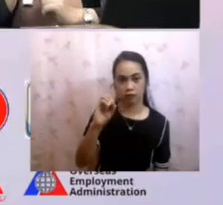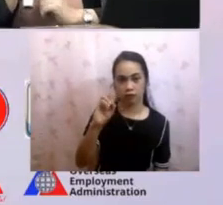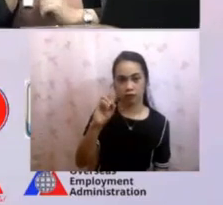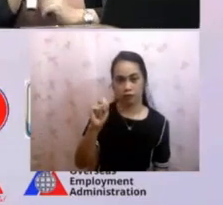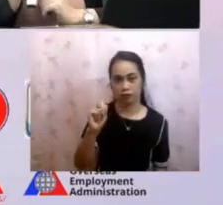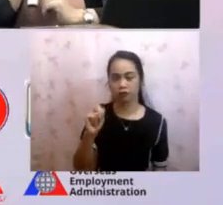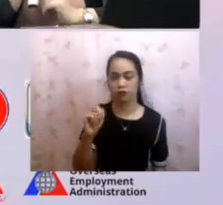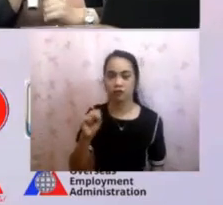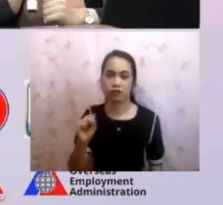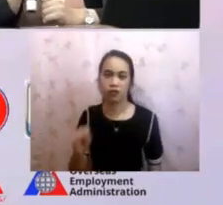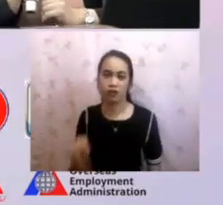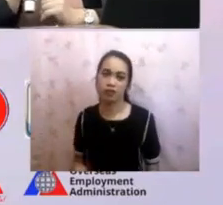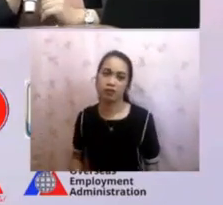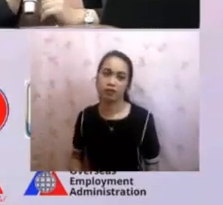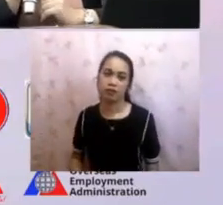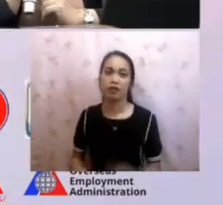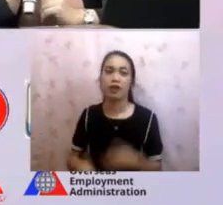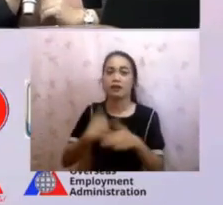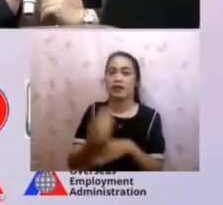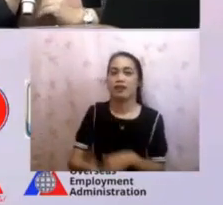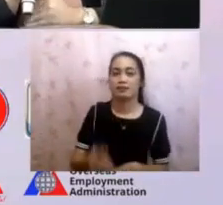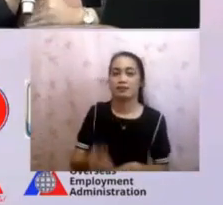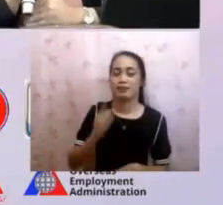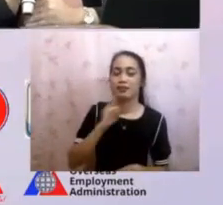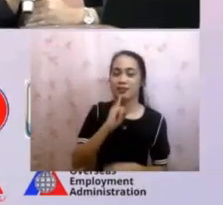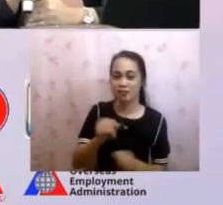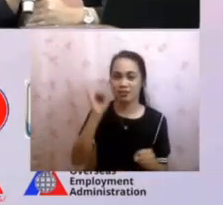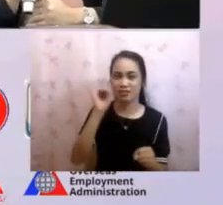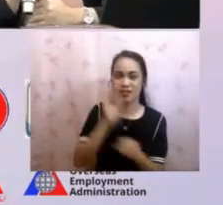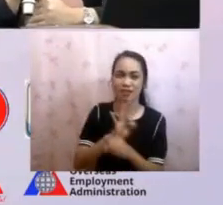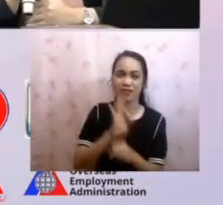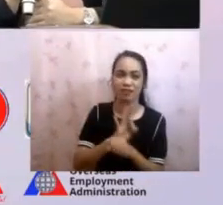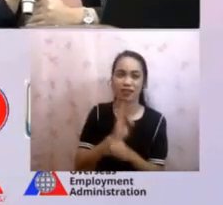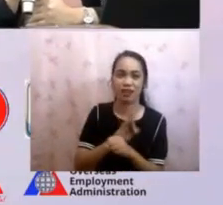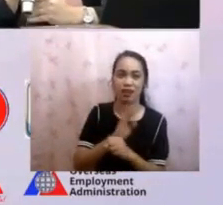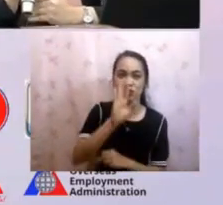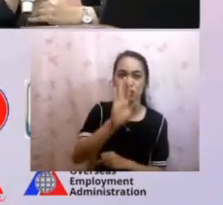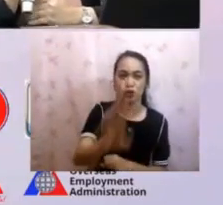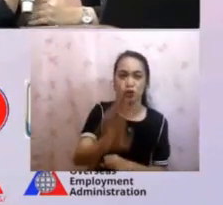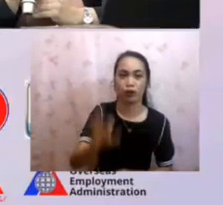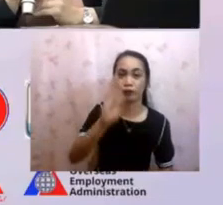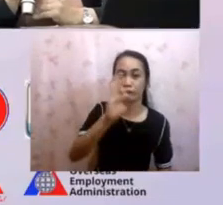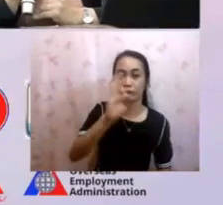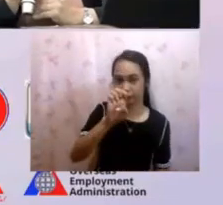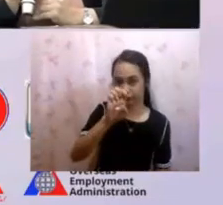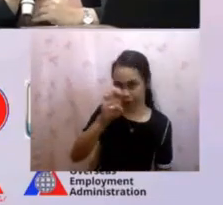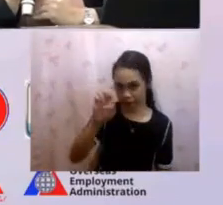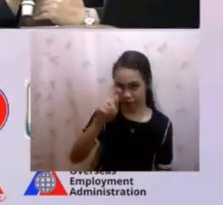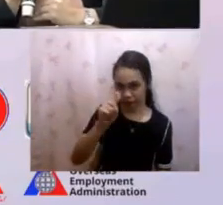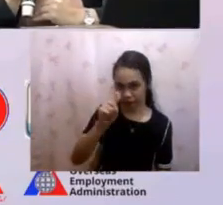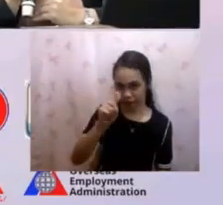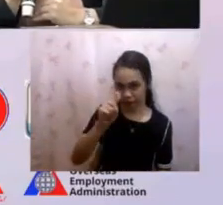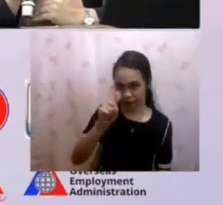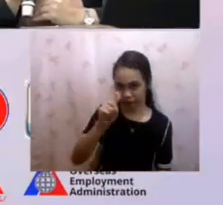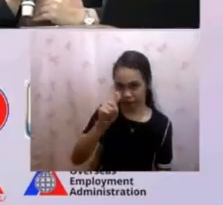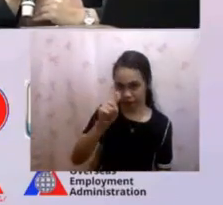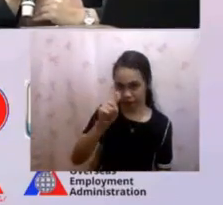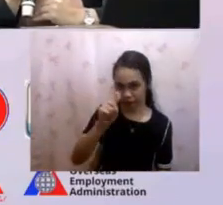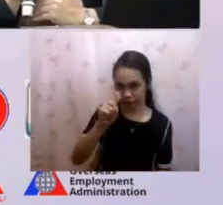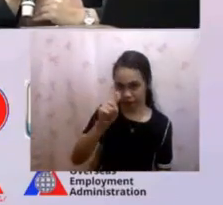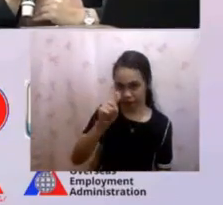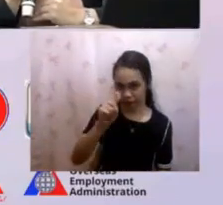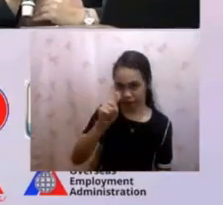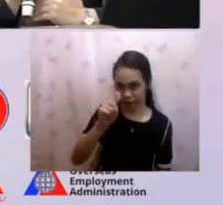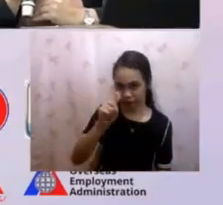lang. Fix your feet. Especially for the girls nga dili kaayo yung nanakataasan, nga iniglingkod nila sa lingkuranan, kay